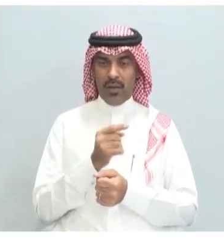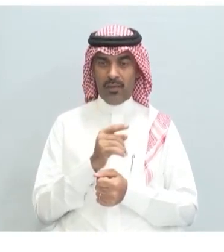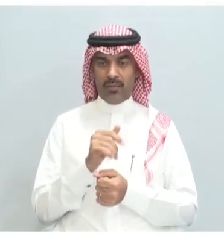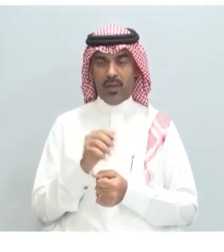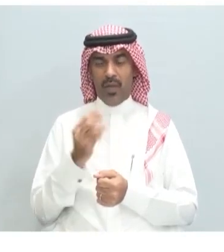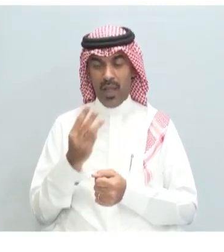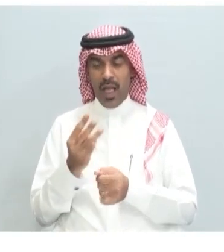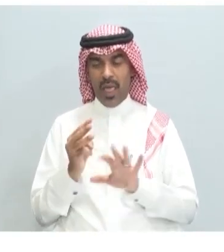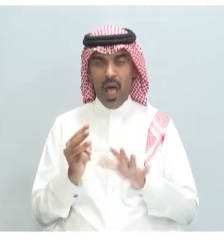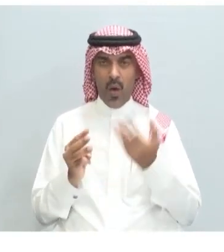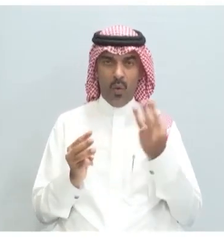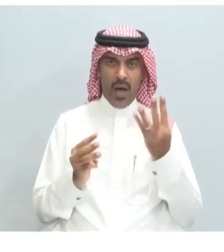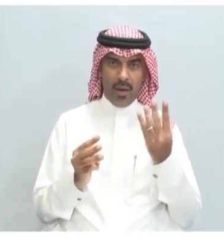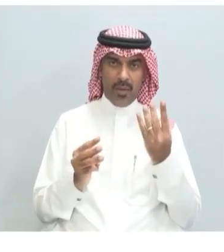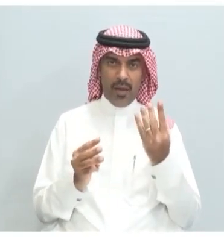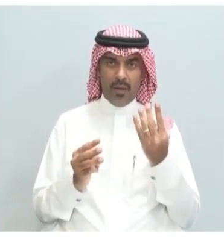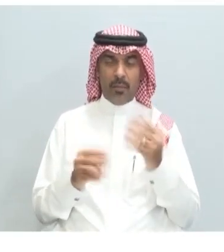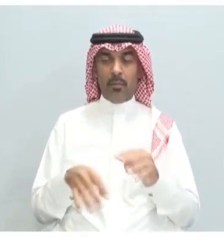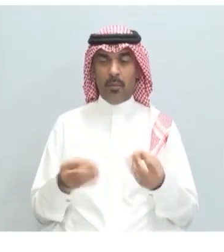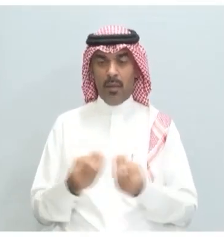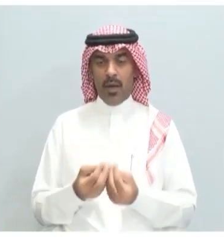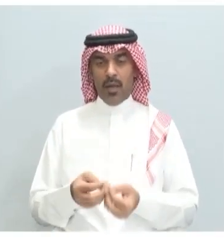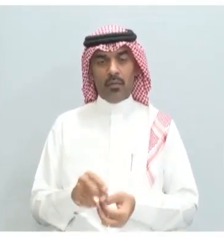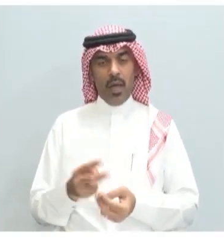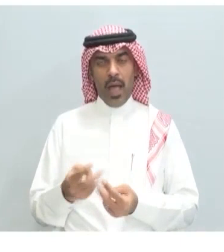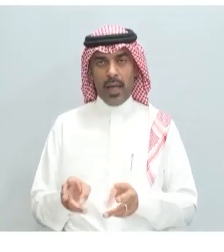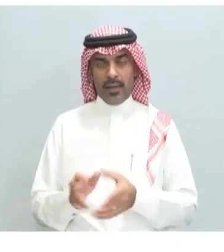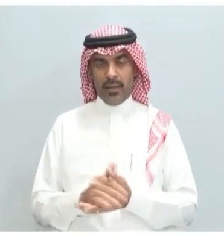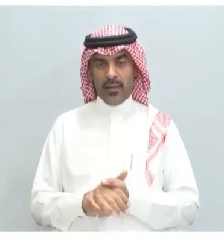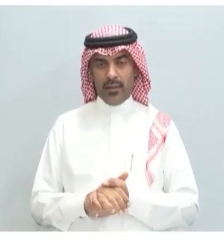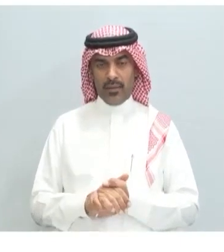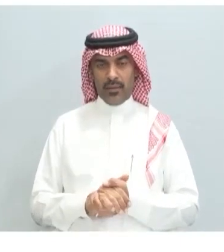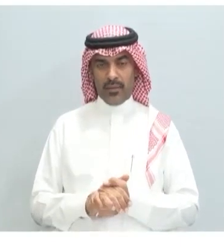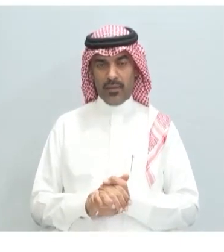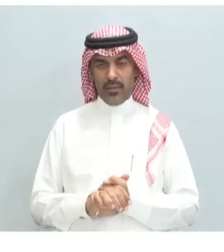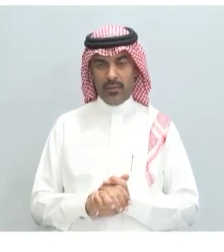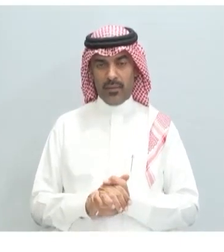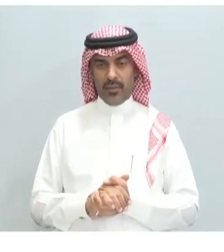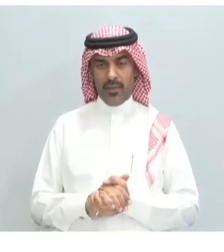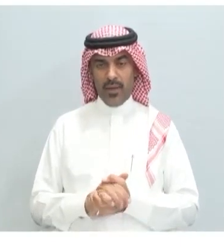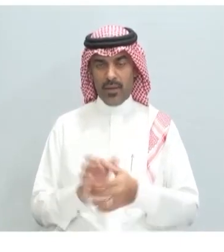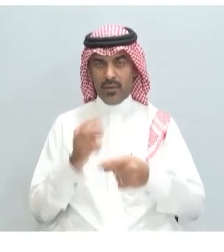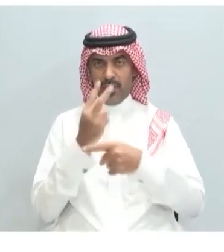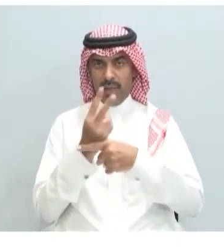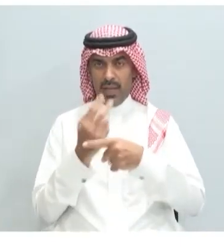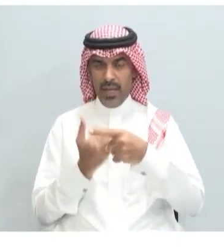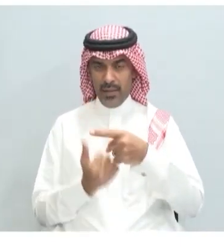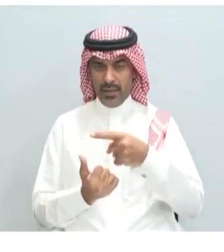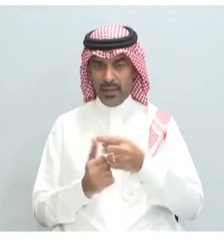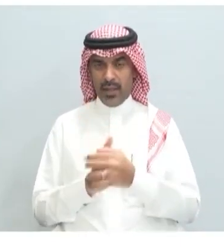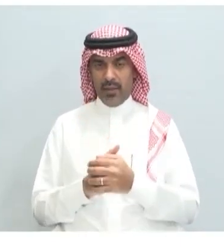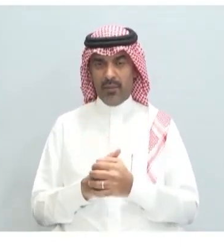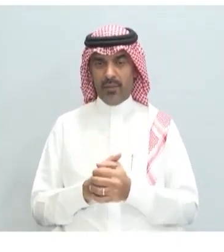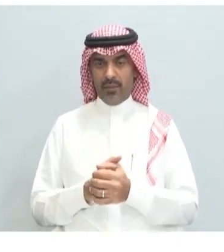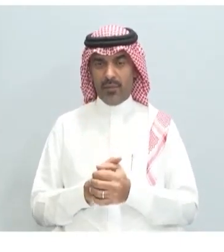يكفي وقوع الاربعه يكفي ولو وقعوا كلهم ما عندي ايه مشكله فبالتالي حيكون هنا اثنين من اصل كم اثنين من اصل سته